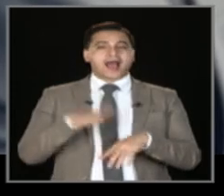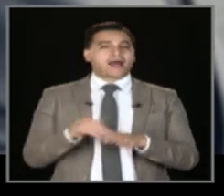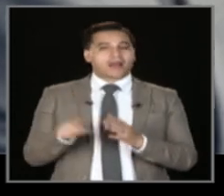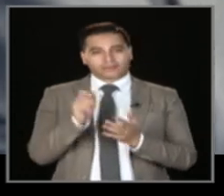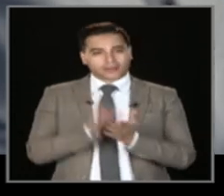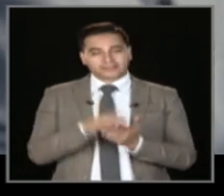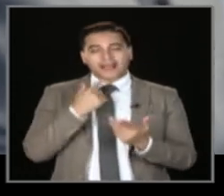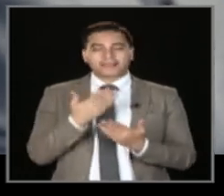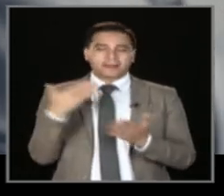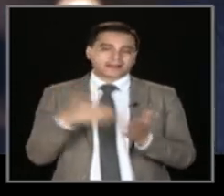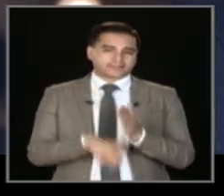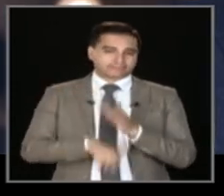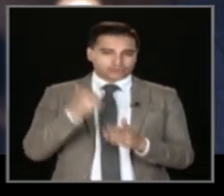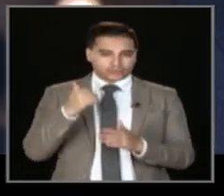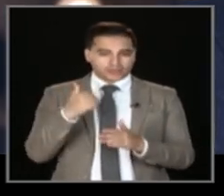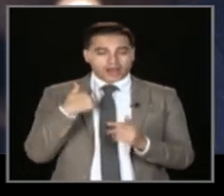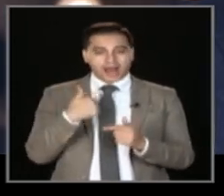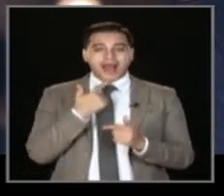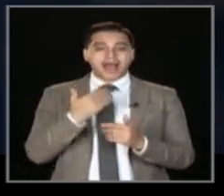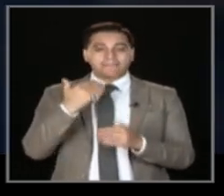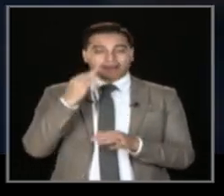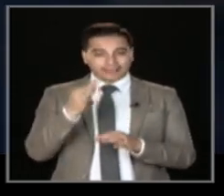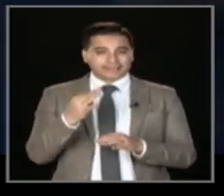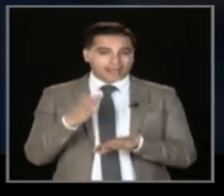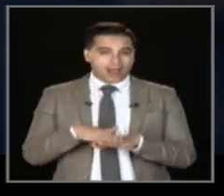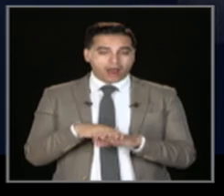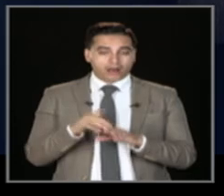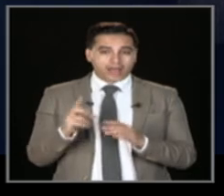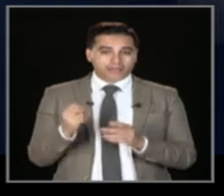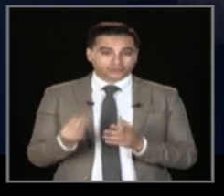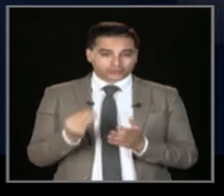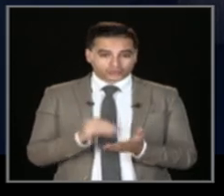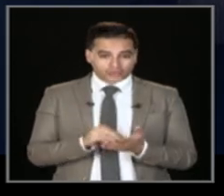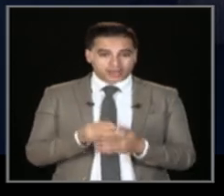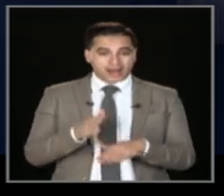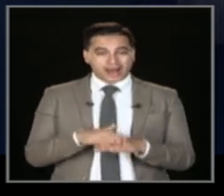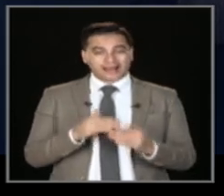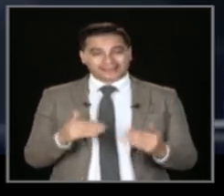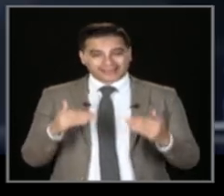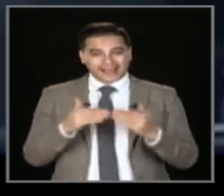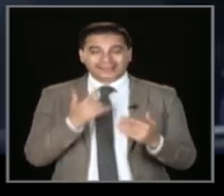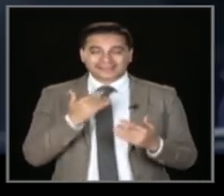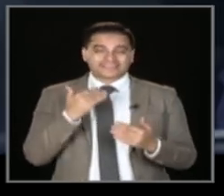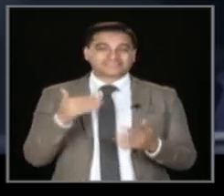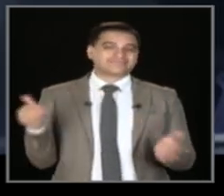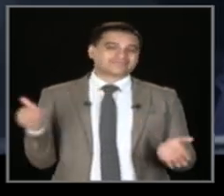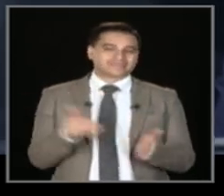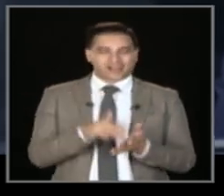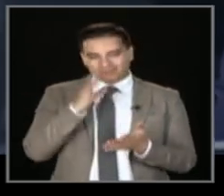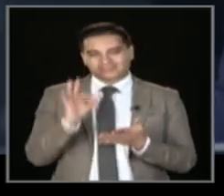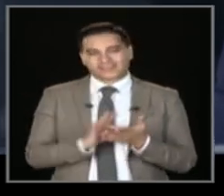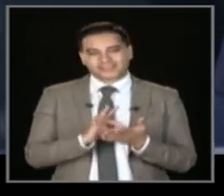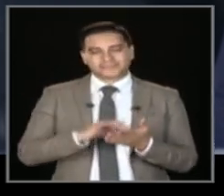الماتش. أنا عندي أمل كبير أن إحنا نخطف 25 نقطة ونتعادل ونرجع تلعب الماتش، كان هيفرق معنا جدا،